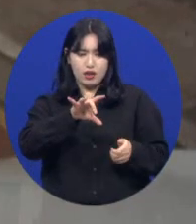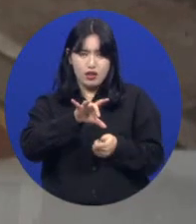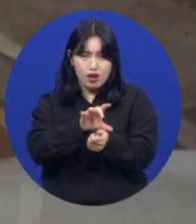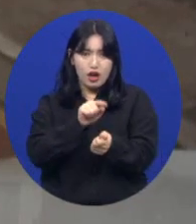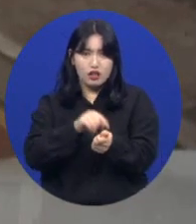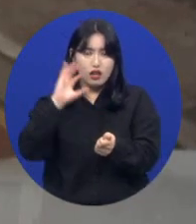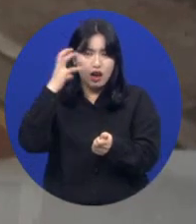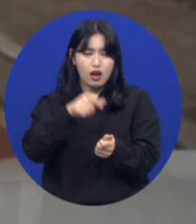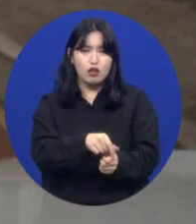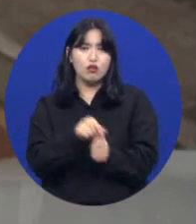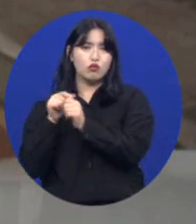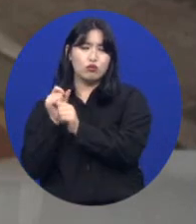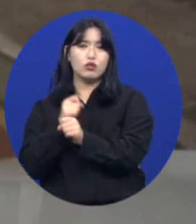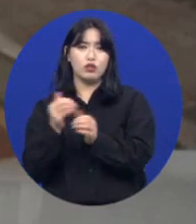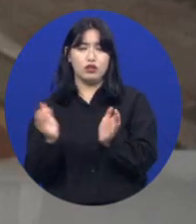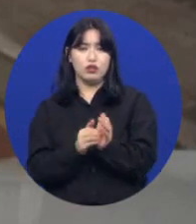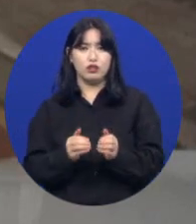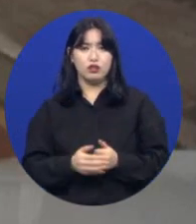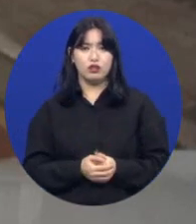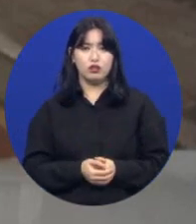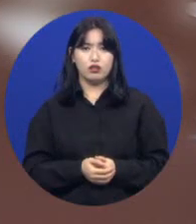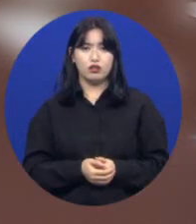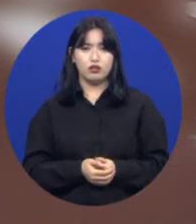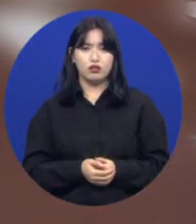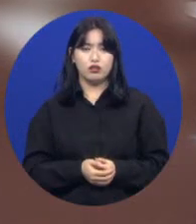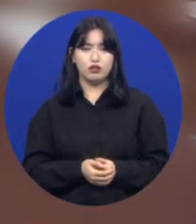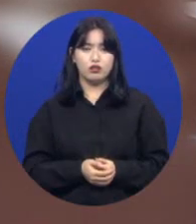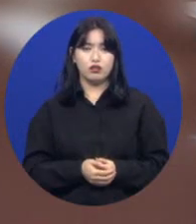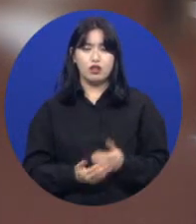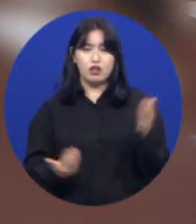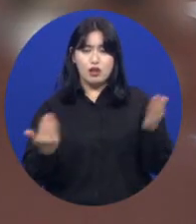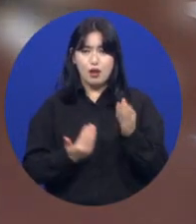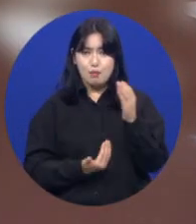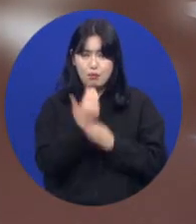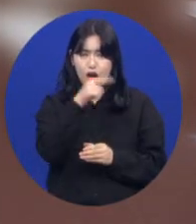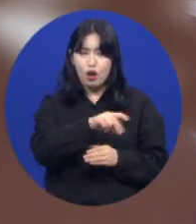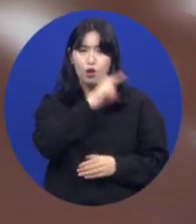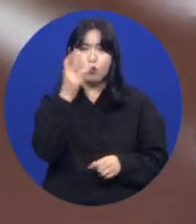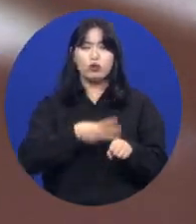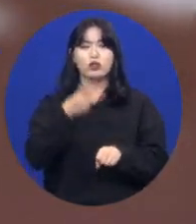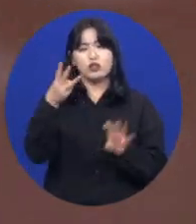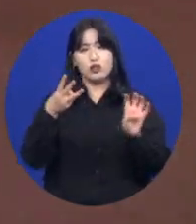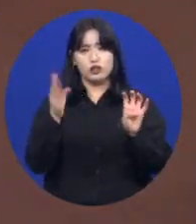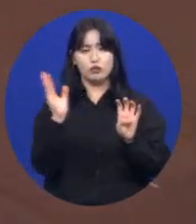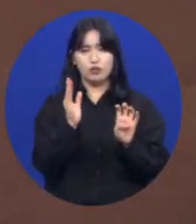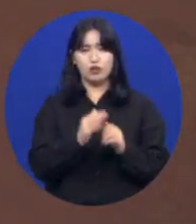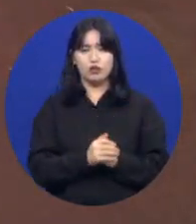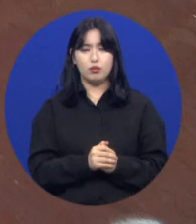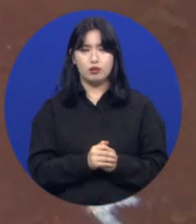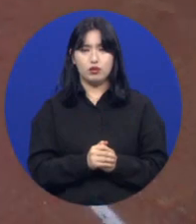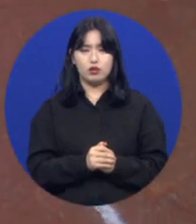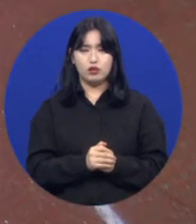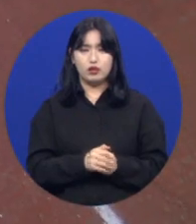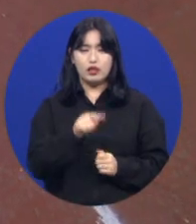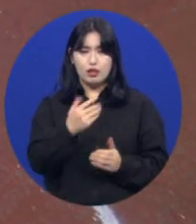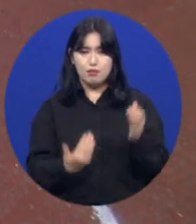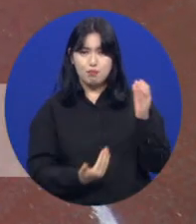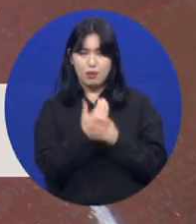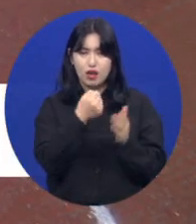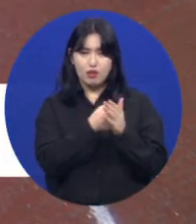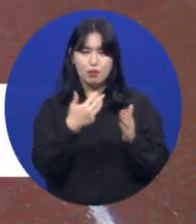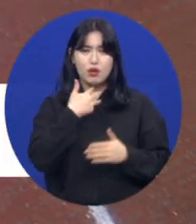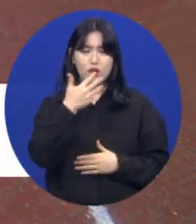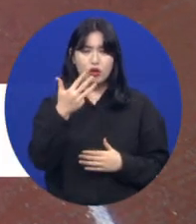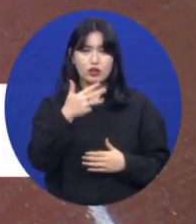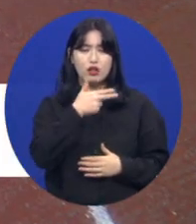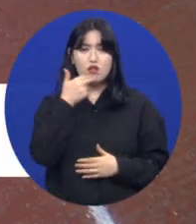있던 어린이를 구조해냈습니다. 사고가 난 것은 오후 3시 40분쯤. 이 사고로